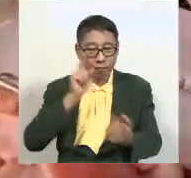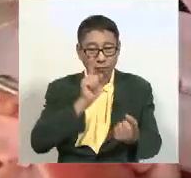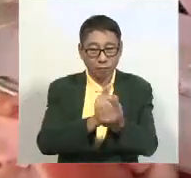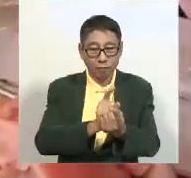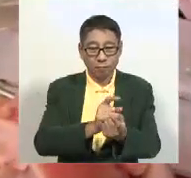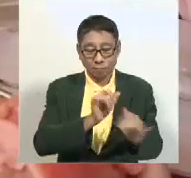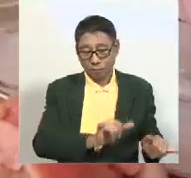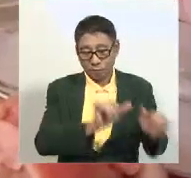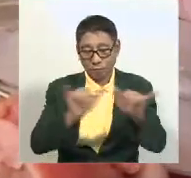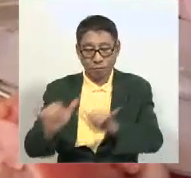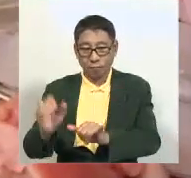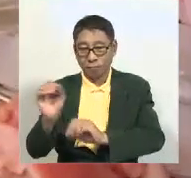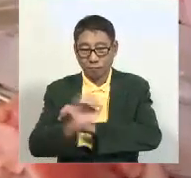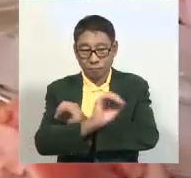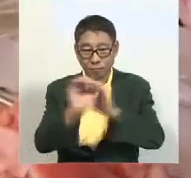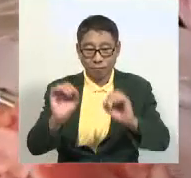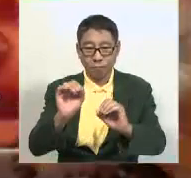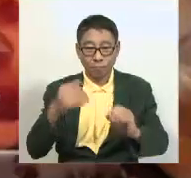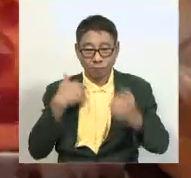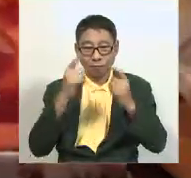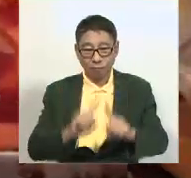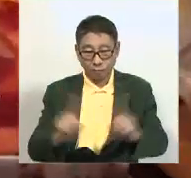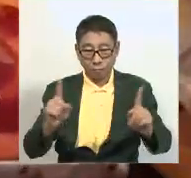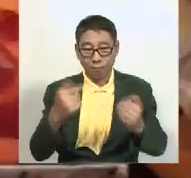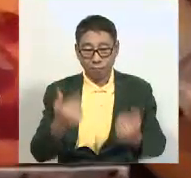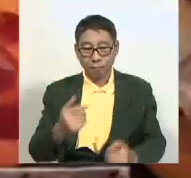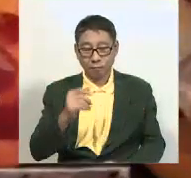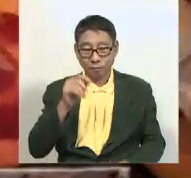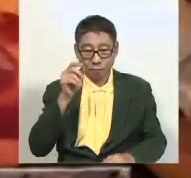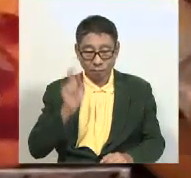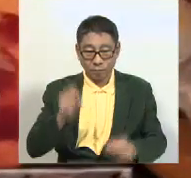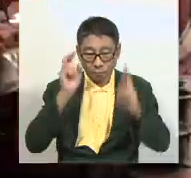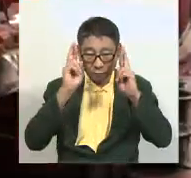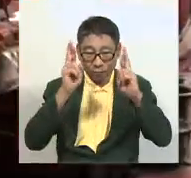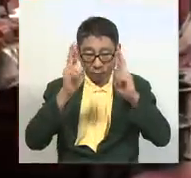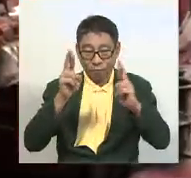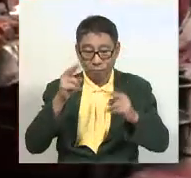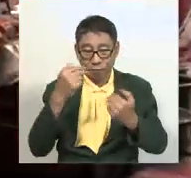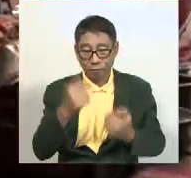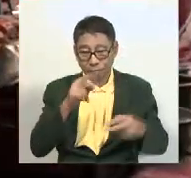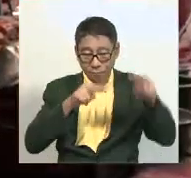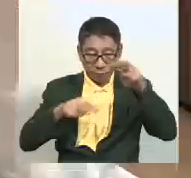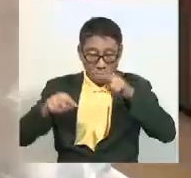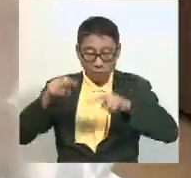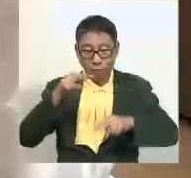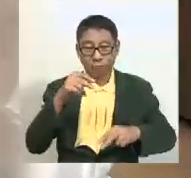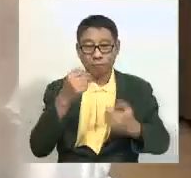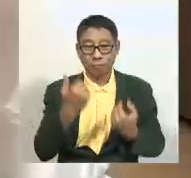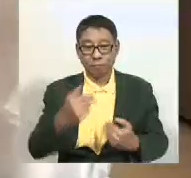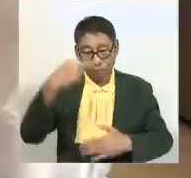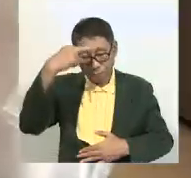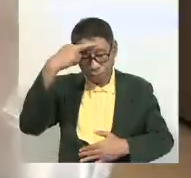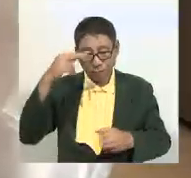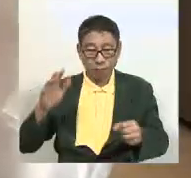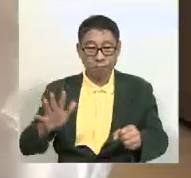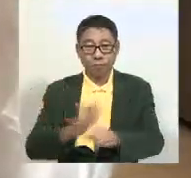บว่ามีการเคลื่อนย้ายสุกรเข้ามาในประเทศแต่ไม่ได้นิ่งนอนใจค่ะมีการวางมาตรการเพื่อคุมเข้มและเฝ้าระวังโรคอย่าง